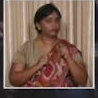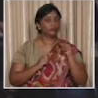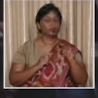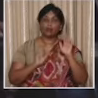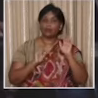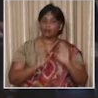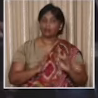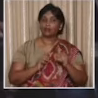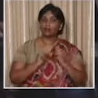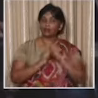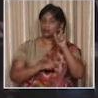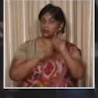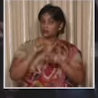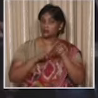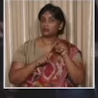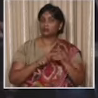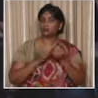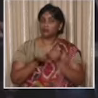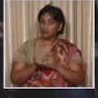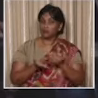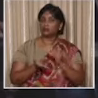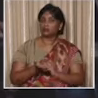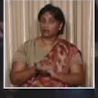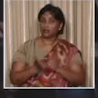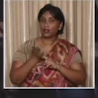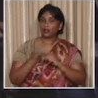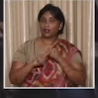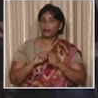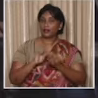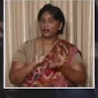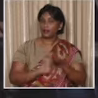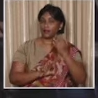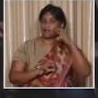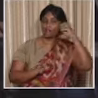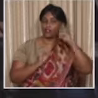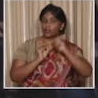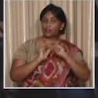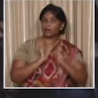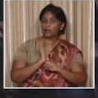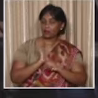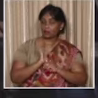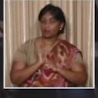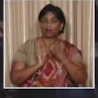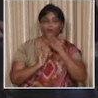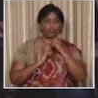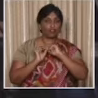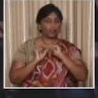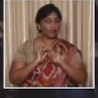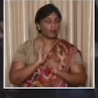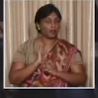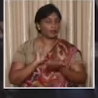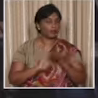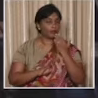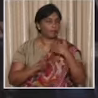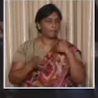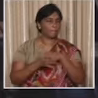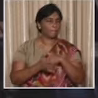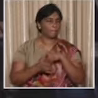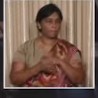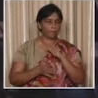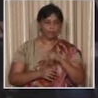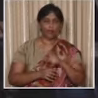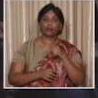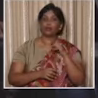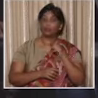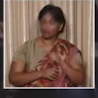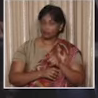හැබැයි අර සේවකයන්ට තව තවත් බදු වැඩි කරලා විදුලි බිල ලයිට් බිල වතුර බිල වැඩි කරලා ඒයි පීඩාවටපත්